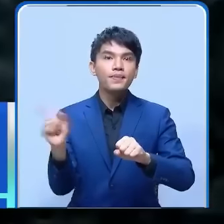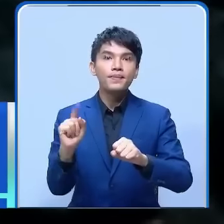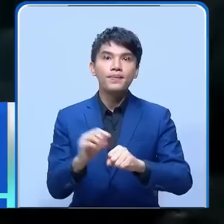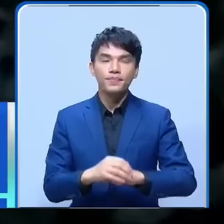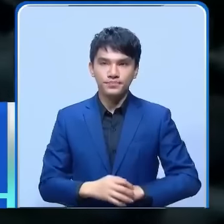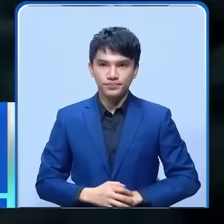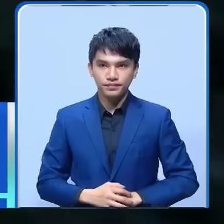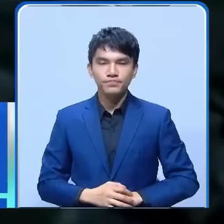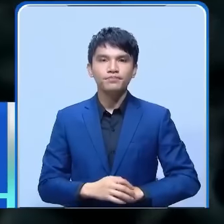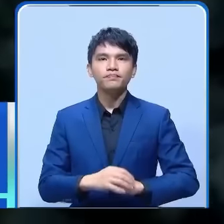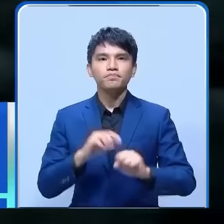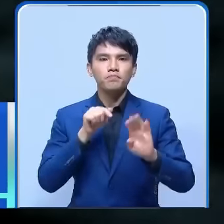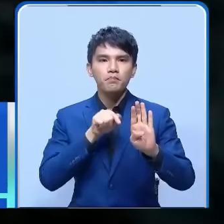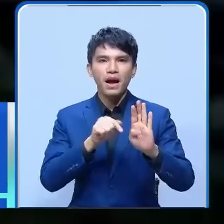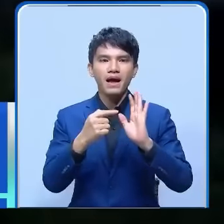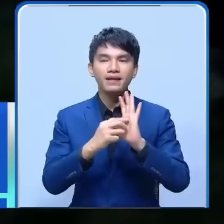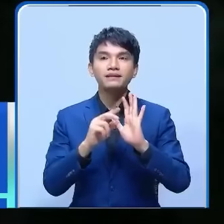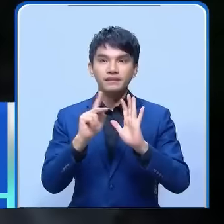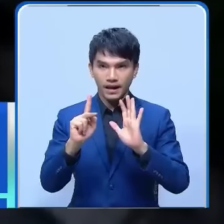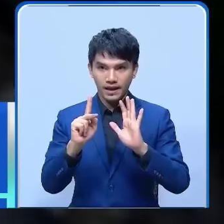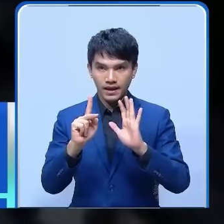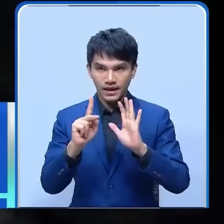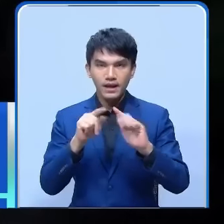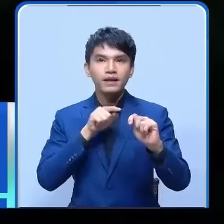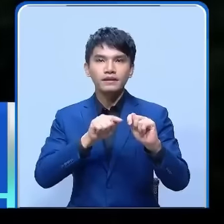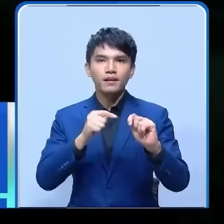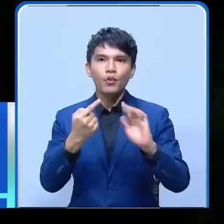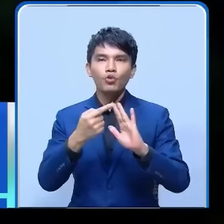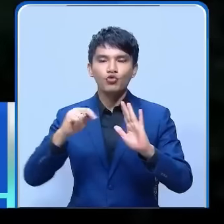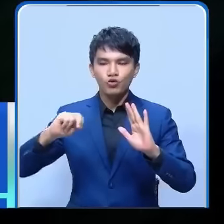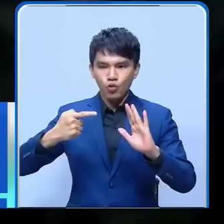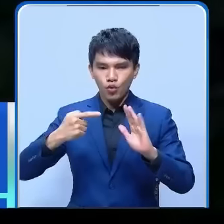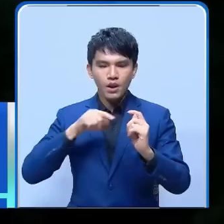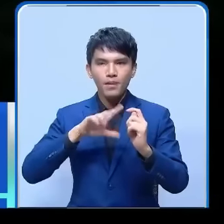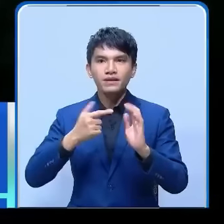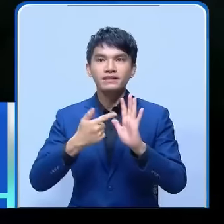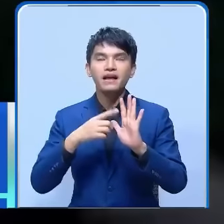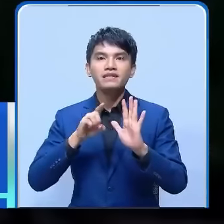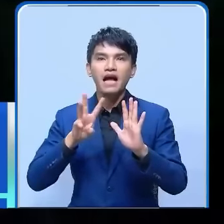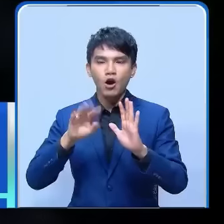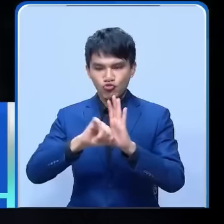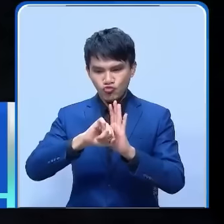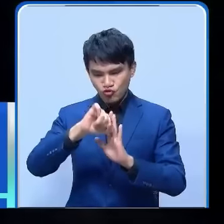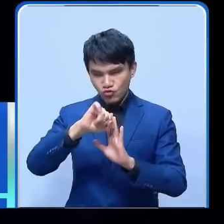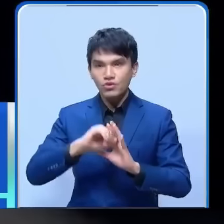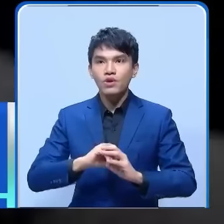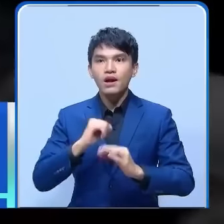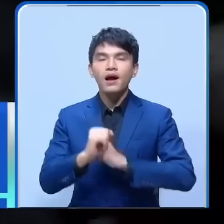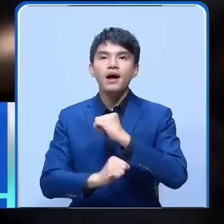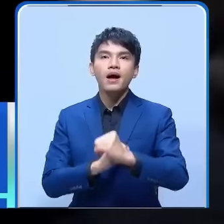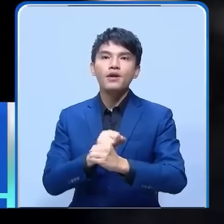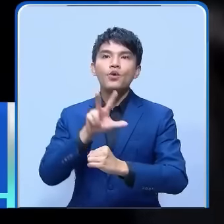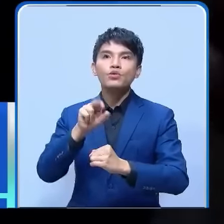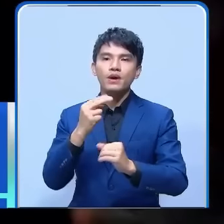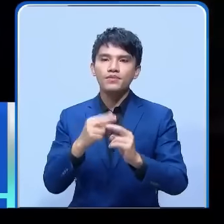น้ำแตงบ้านแก่น้อยดอยคำฟ้าอยู่ที่ตำบลทุ่งข้าวพวงอำเภอเชียงดาวจังหวัดเชียงใหม่เจอนายสุขทวีอายุ30ปีกับนายส